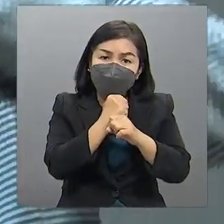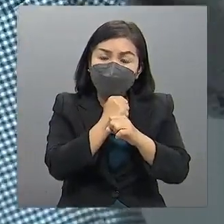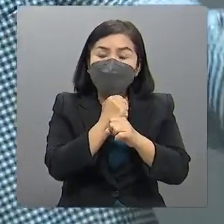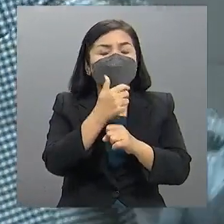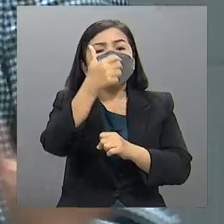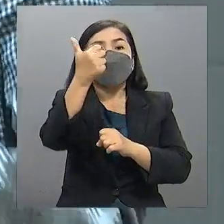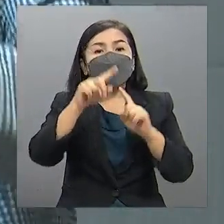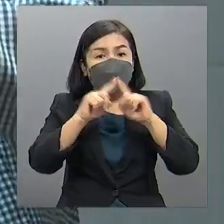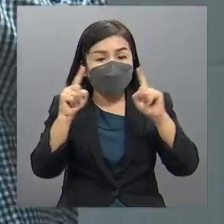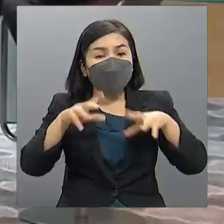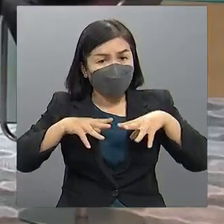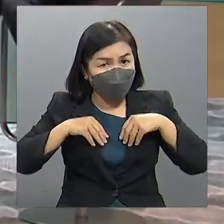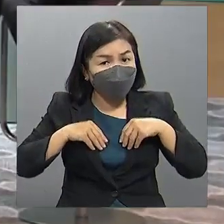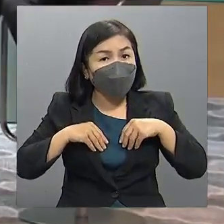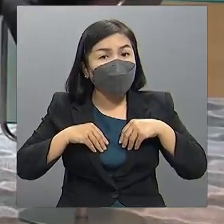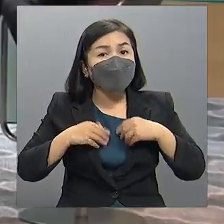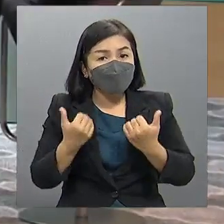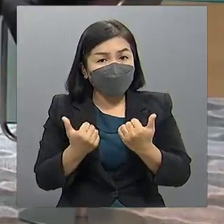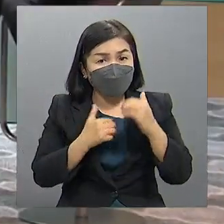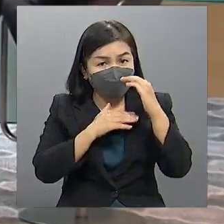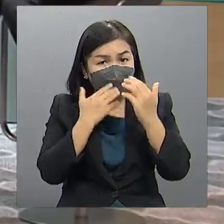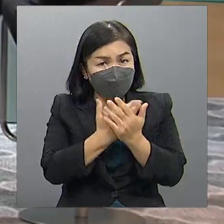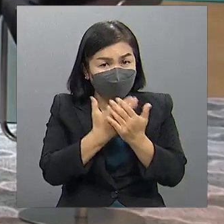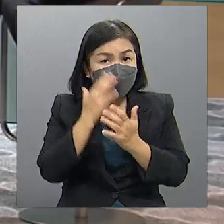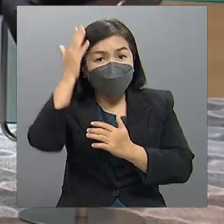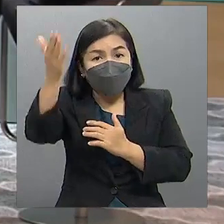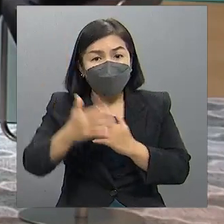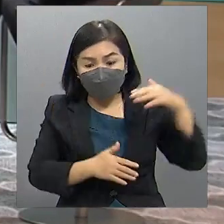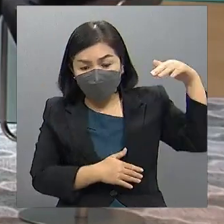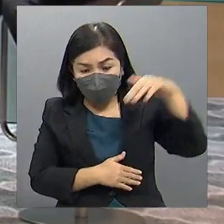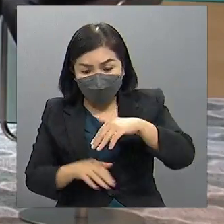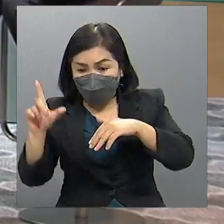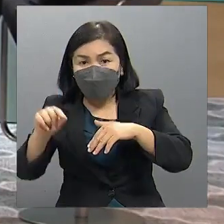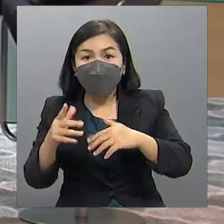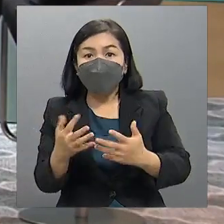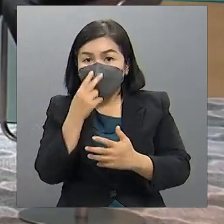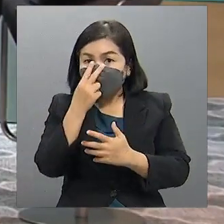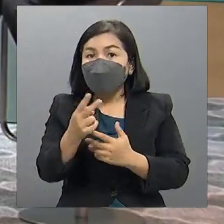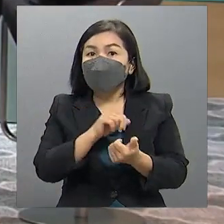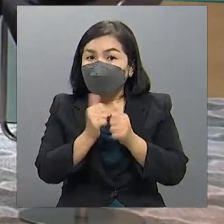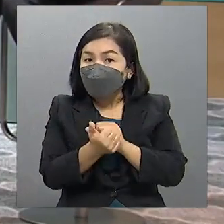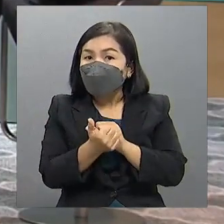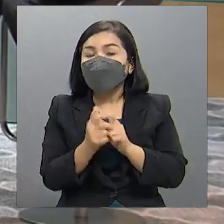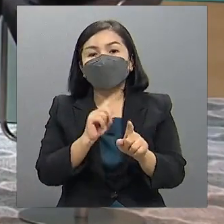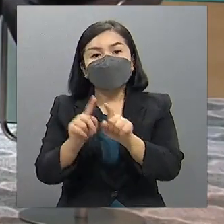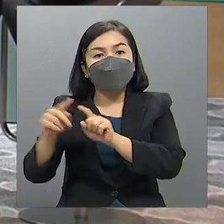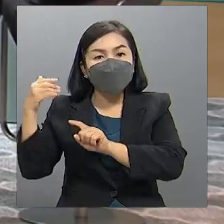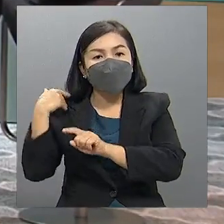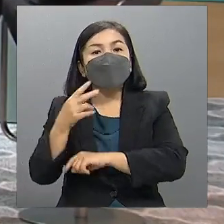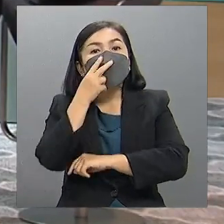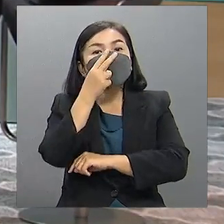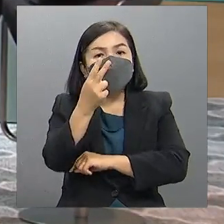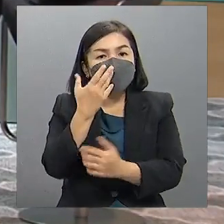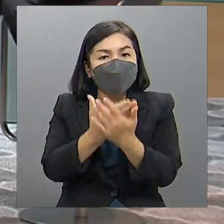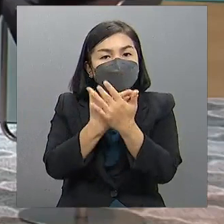ค่ะอ่ะมีมูลค่าของของเงินจะเห็นได้ว่าเป็นแรงคอยเนี่ยก็จะดูรู้สึกลักษณะที่ว่ามันมีความ